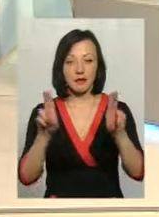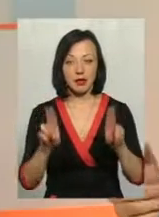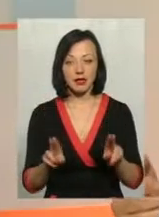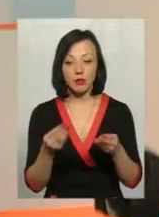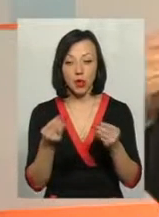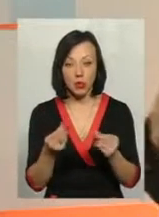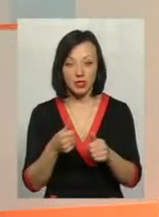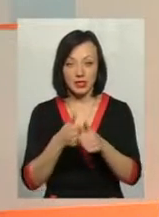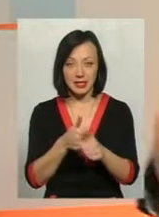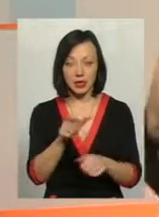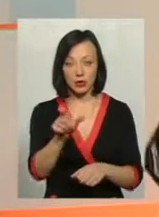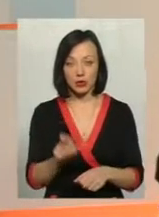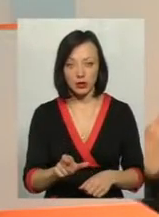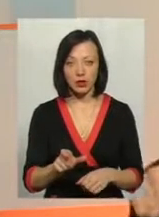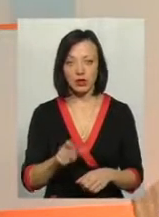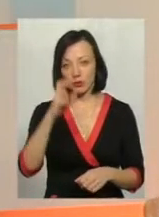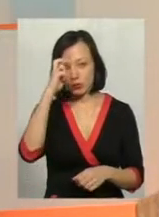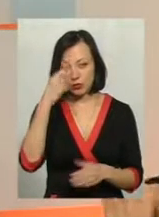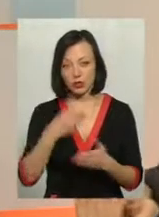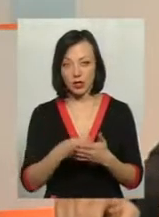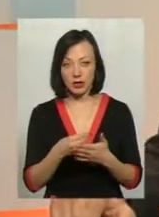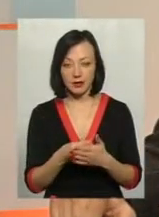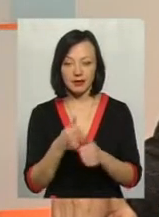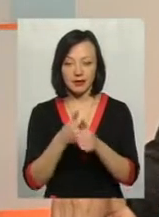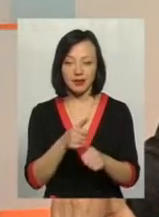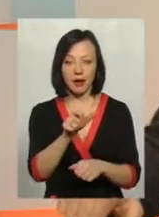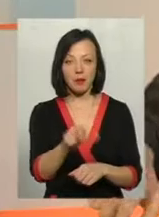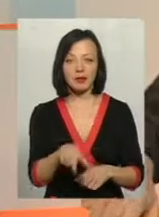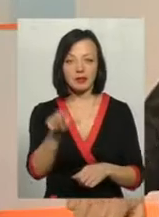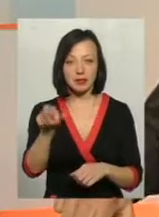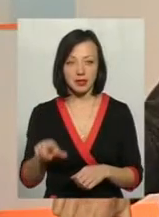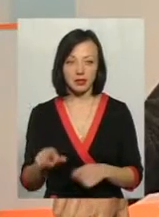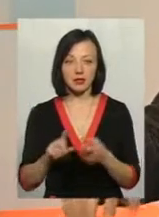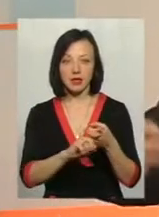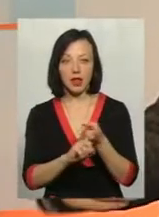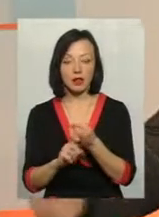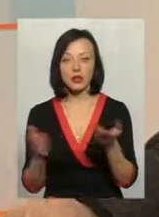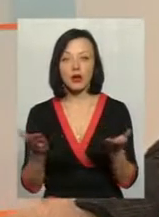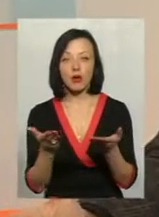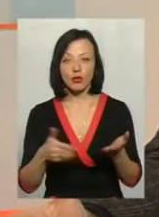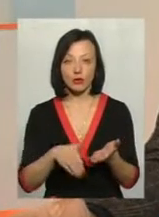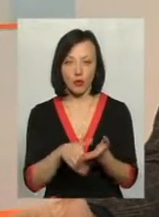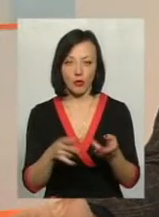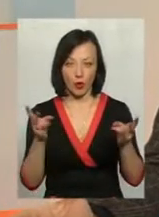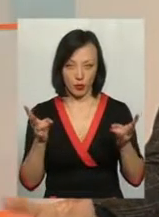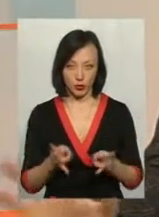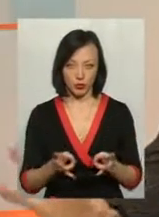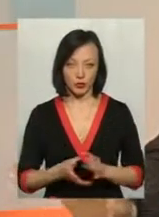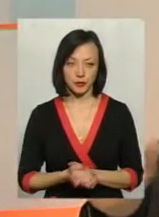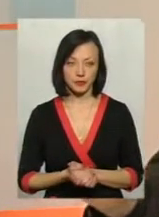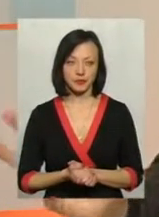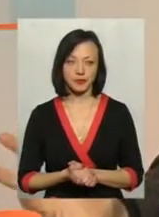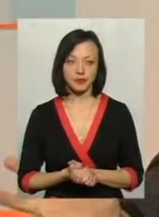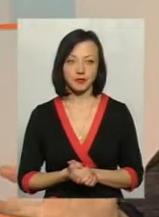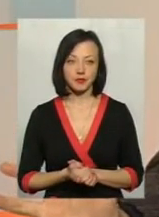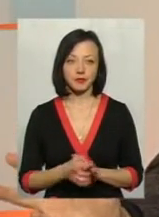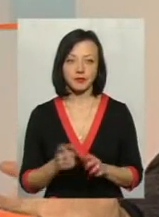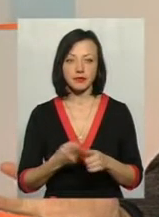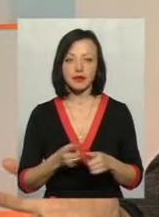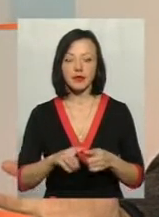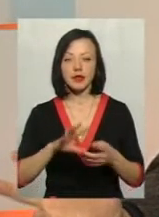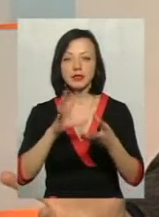мова йде про бюджетні кошти, які ходять за пацієнтом, в залежності від того, якої допомоги він потребує. Це загальна